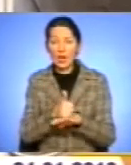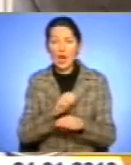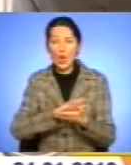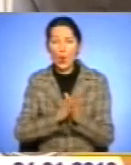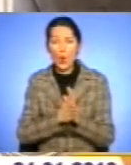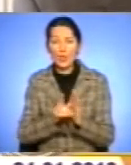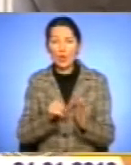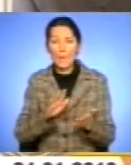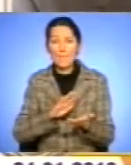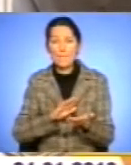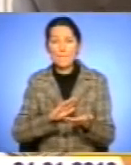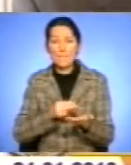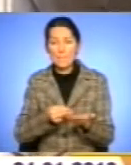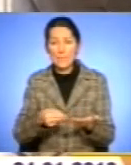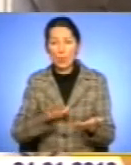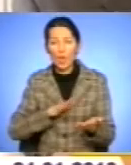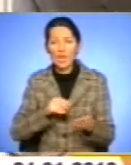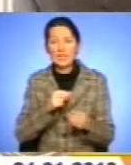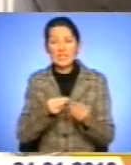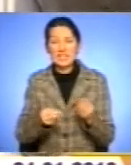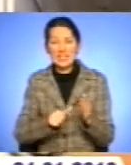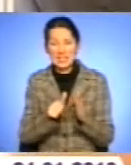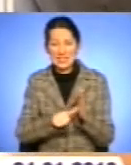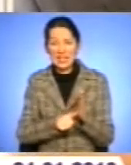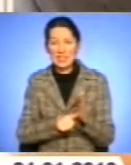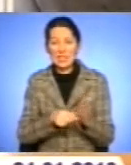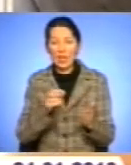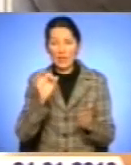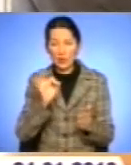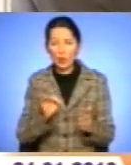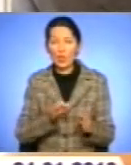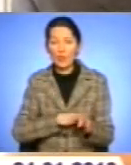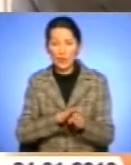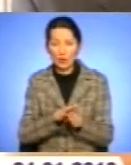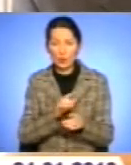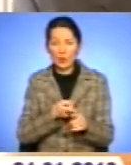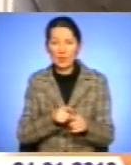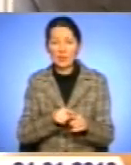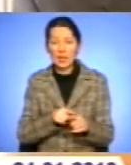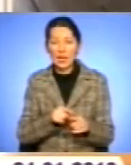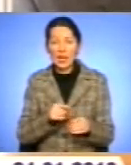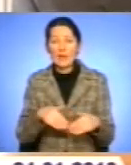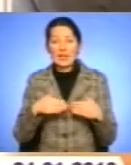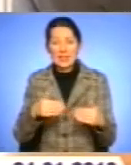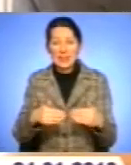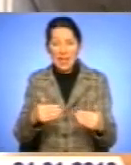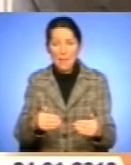тенденцію у зростанні середньої заробітної плати на Тернопільщині. Для порівняння, у 2011 році ми